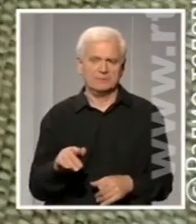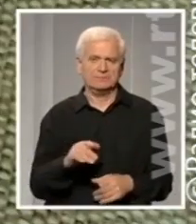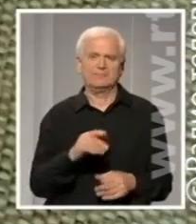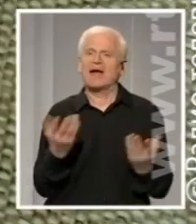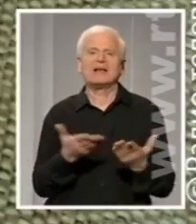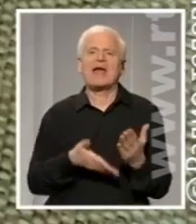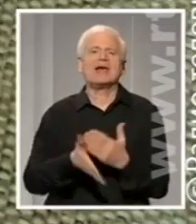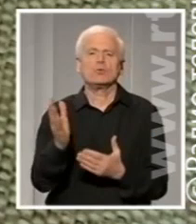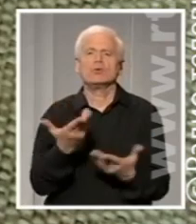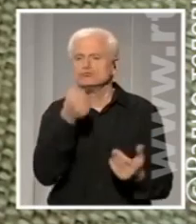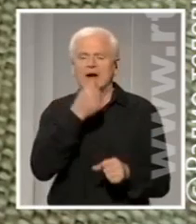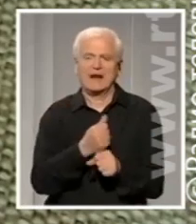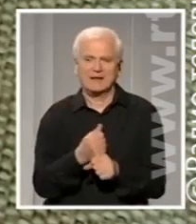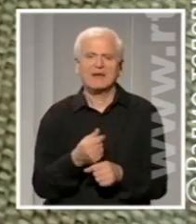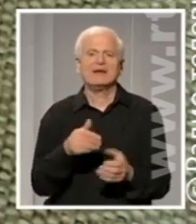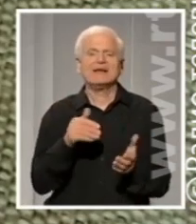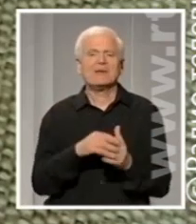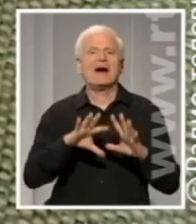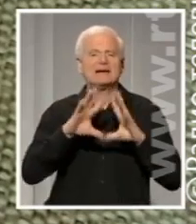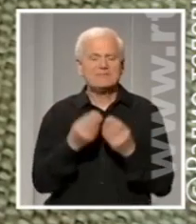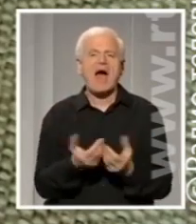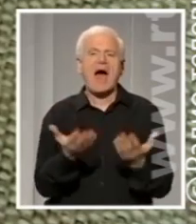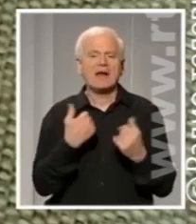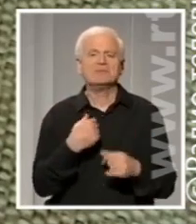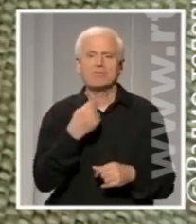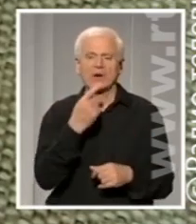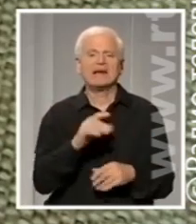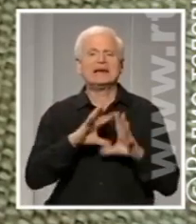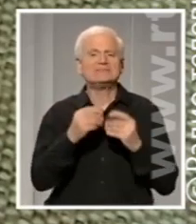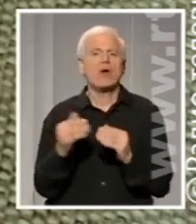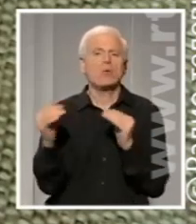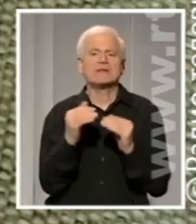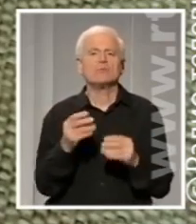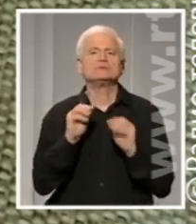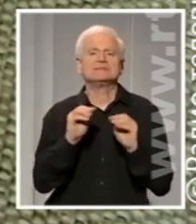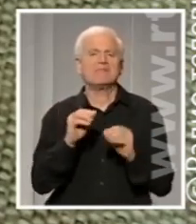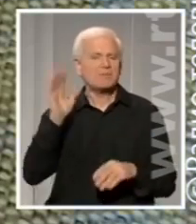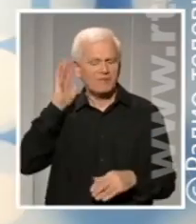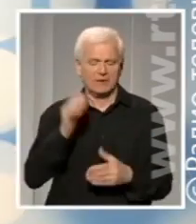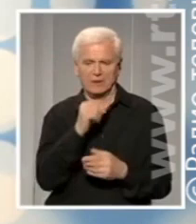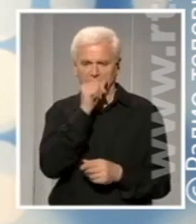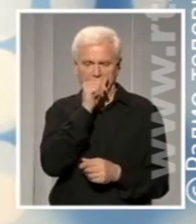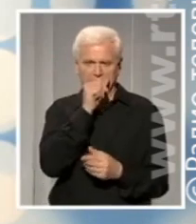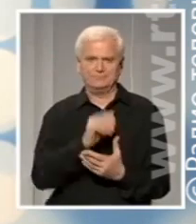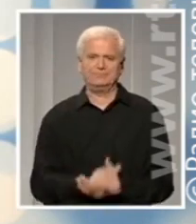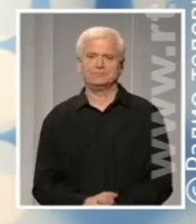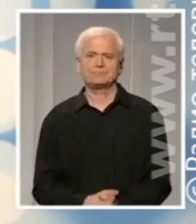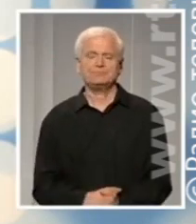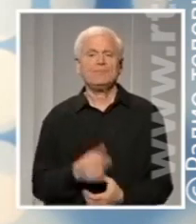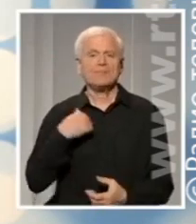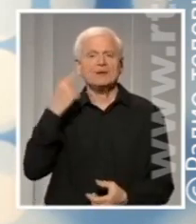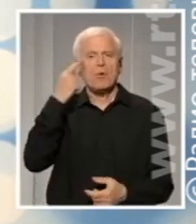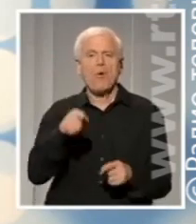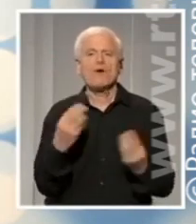su, šta su, znači treba sve to, ali rekli smo sve u skladu sa preporukama. Shvatili smo da je ovo nešto novo, da je ovo